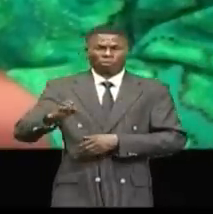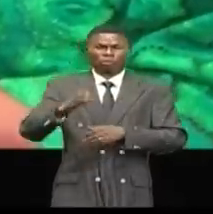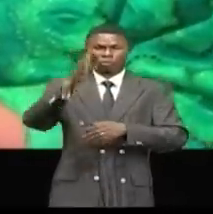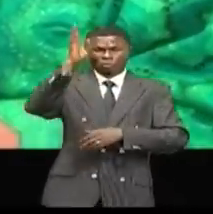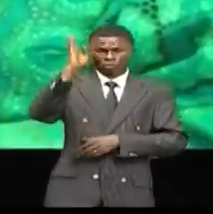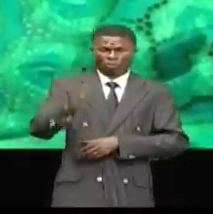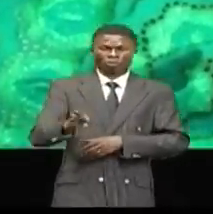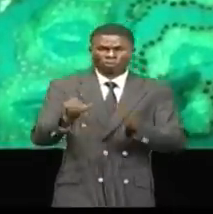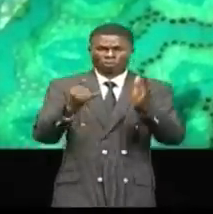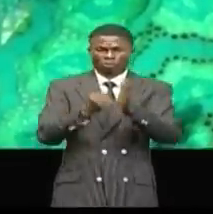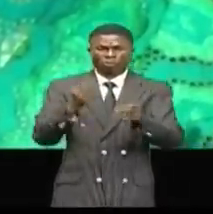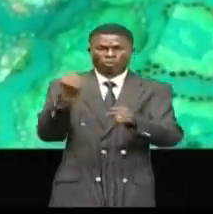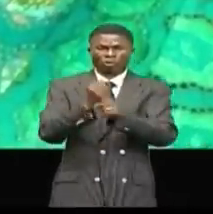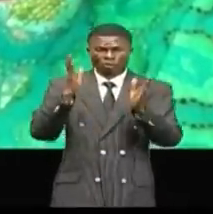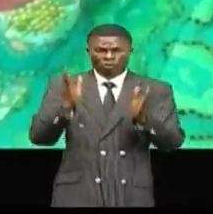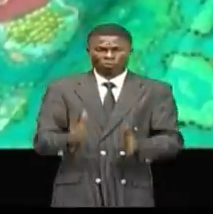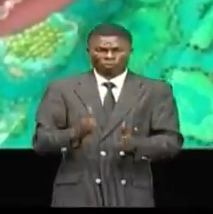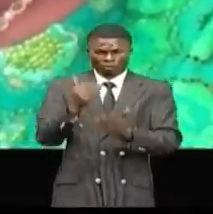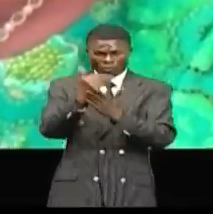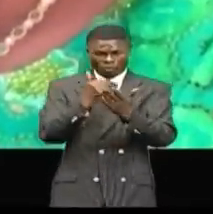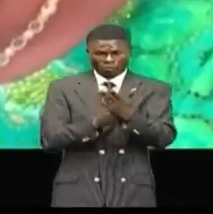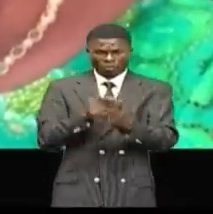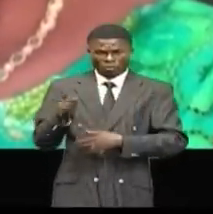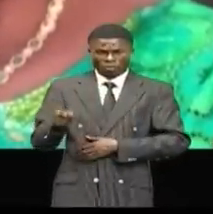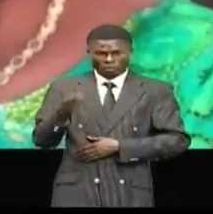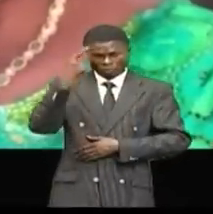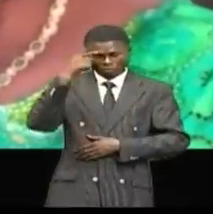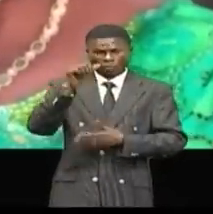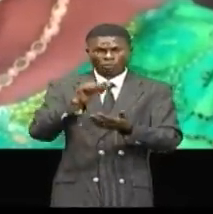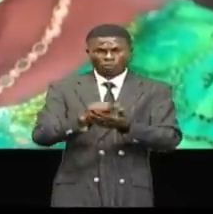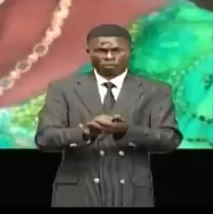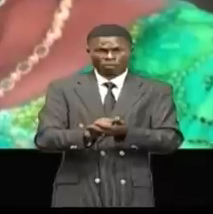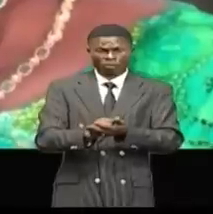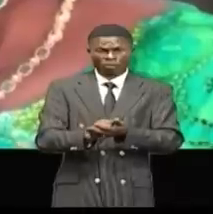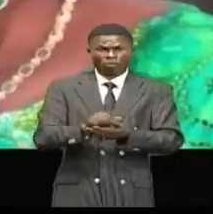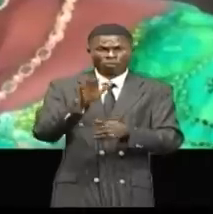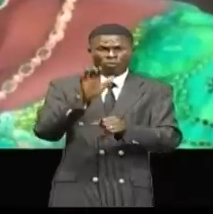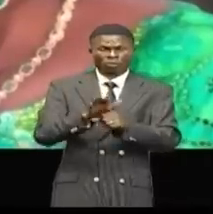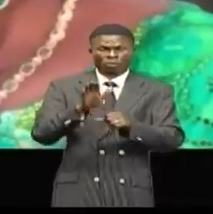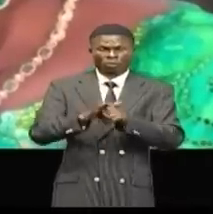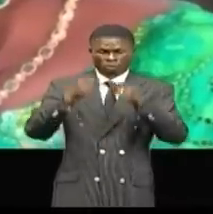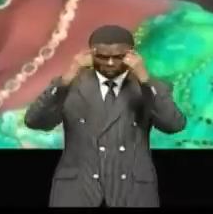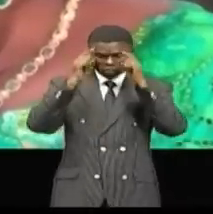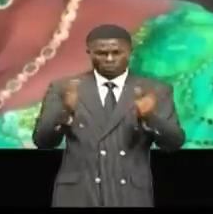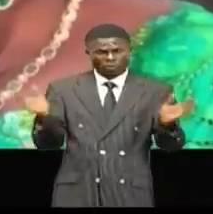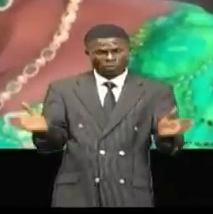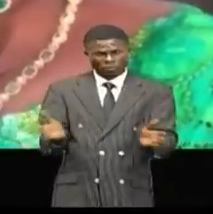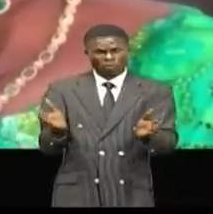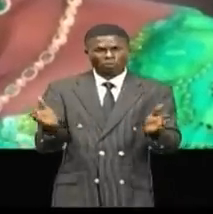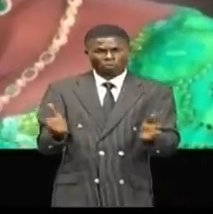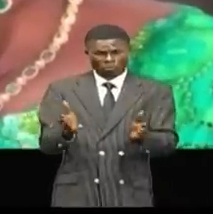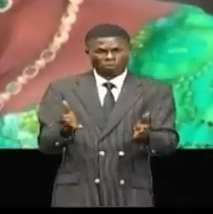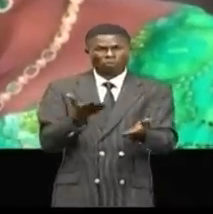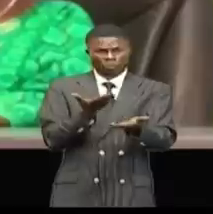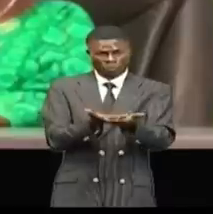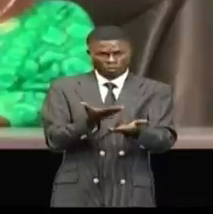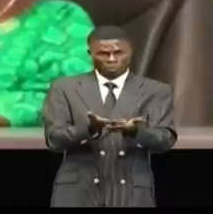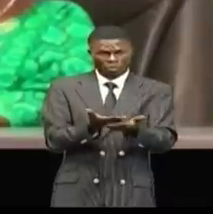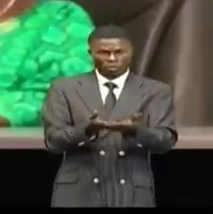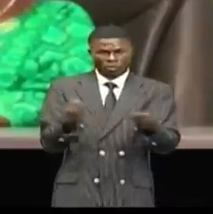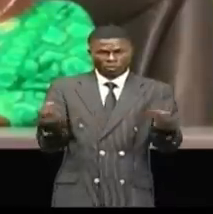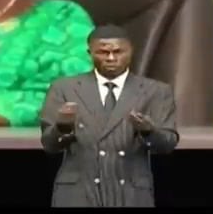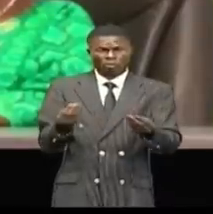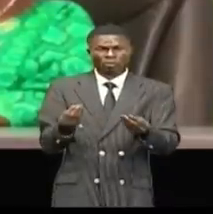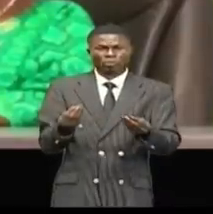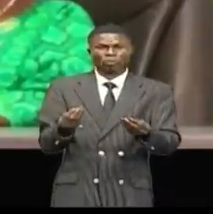agents concernés. À cet effet, plusieurs mesures d'encadrement sont en cours afin